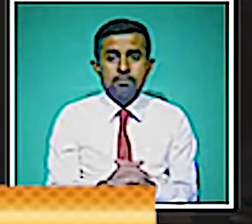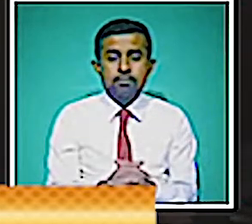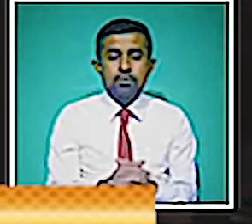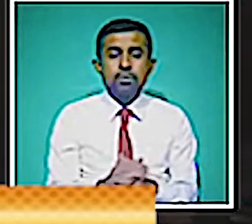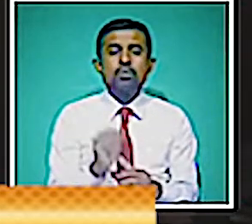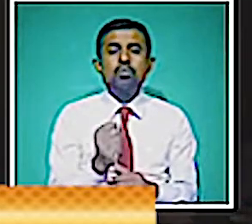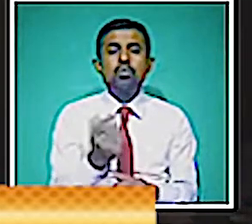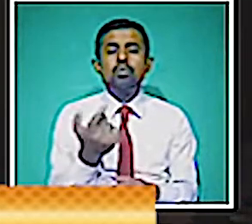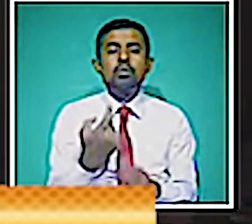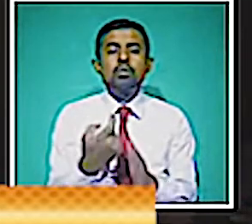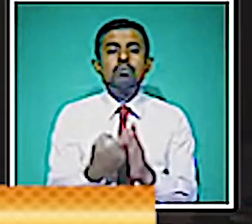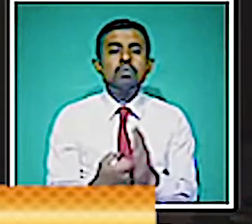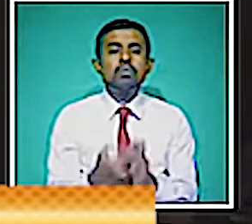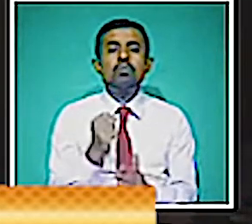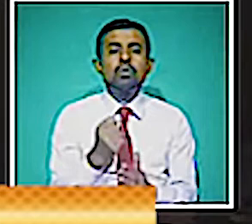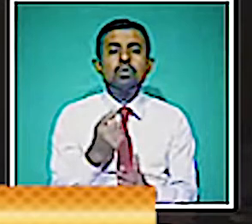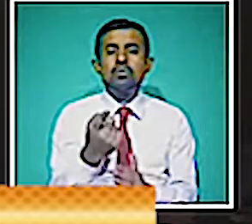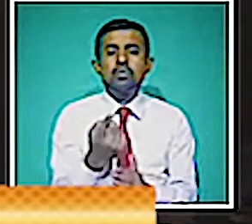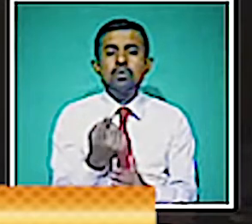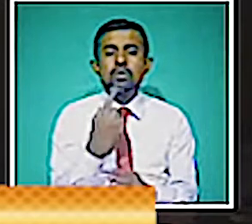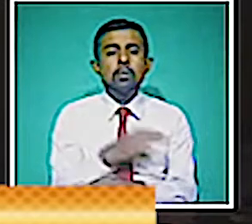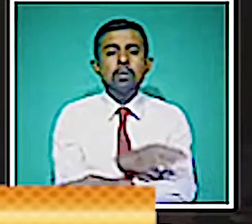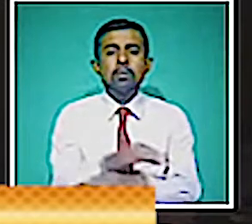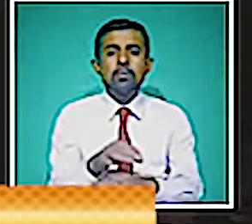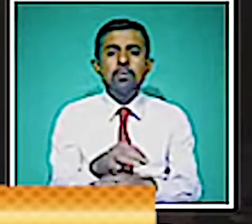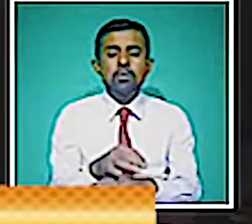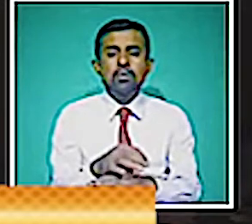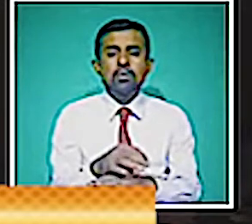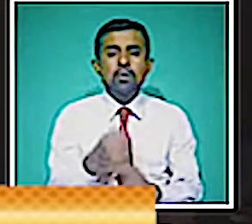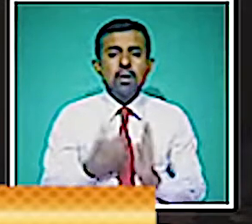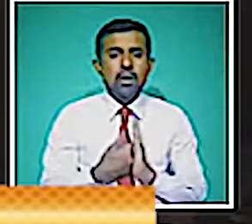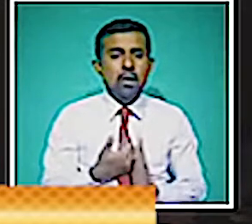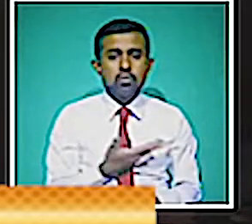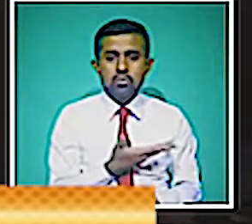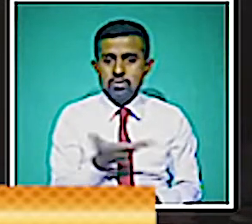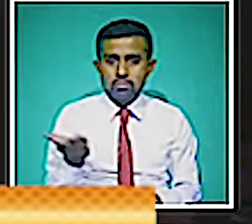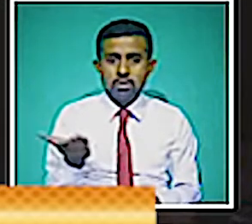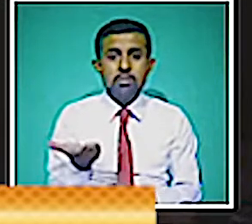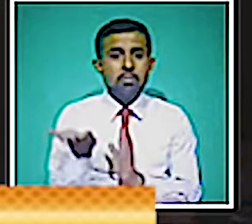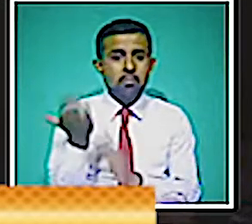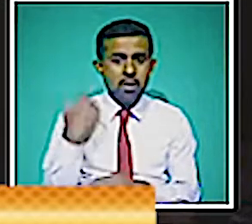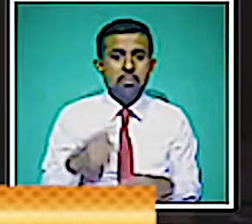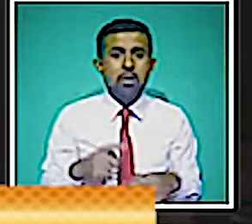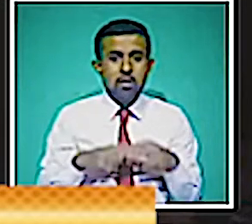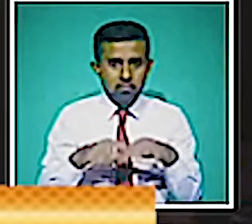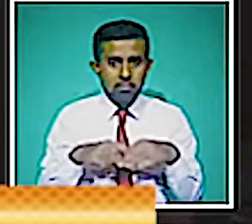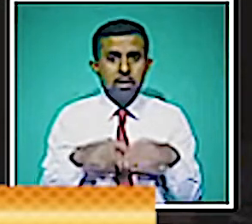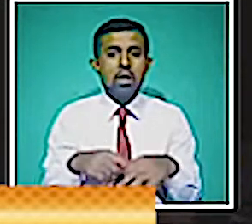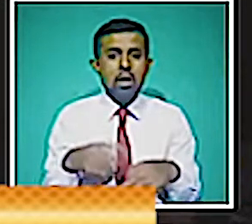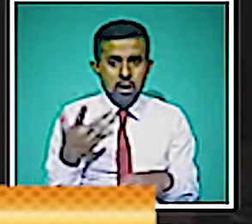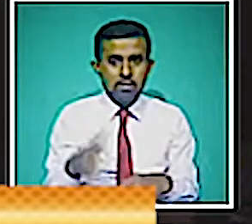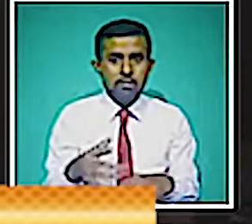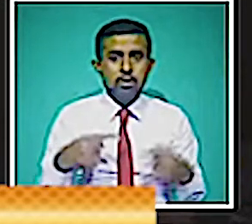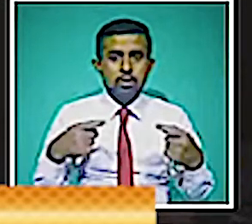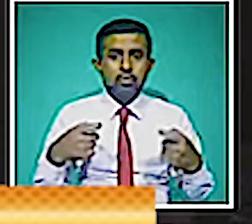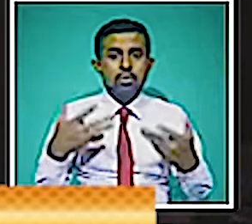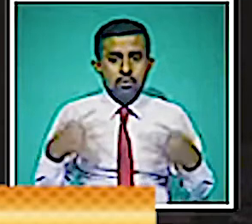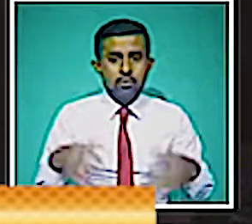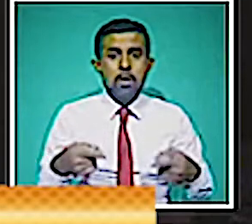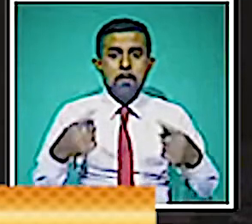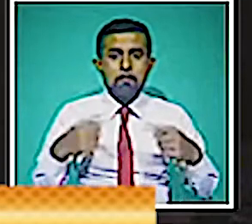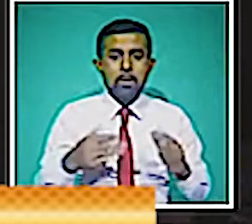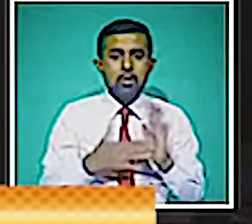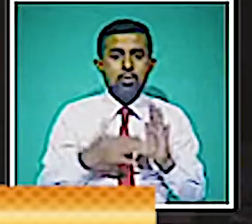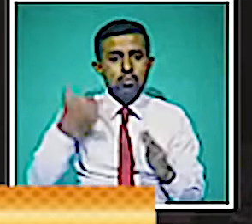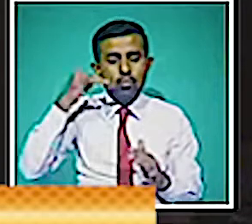பல தடவைகள் இந்த உயர்ந்த சபையிலே கேட்டிருக்கிறேன். இலங்கையிலே யுத்தம் முடிந்த பிற்பாடு முல்லைத்தீவு, கிளிநொச்சி மாவட்டங்களில்